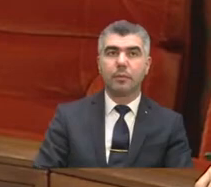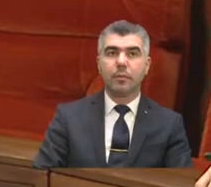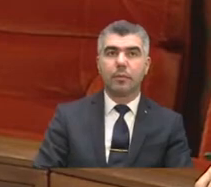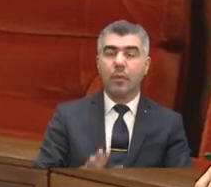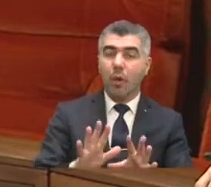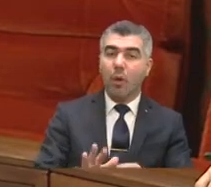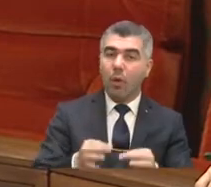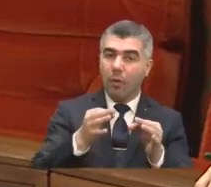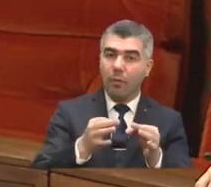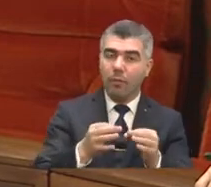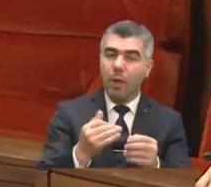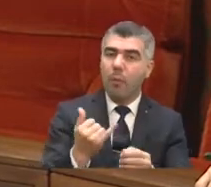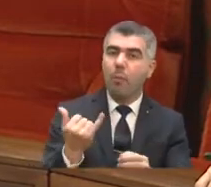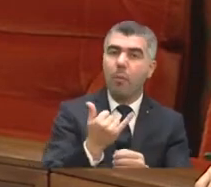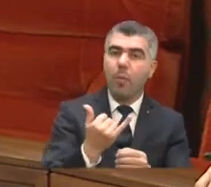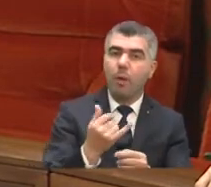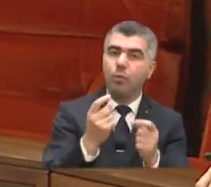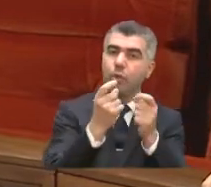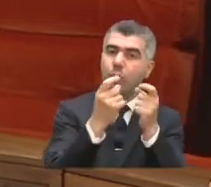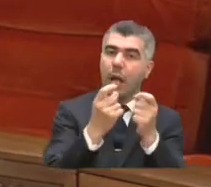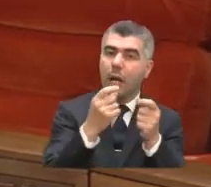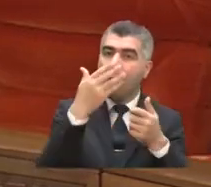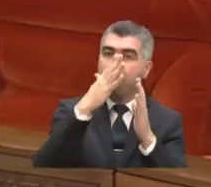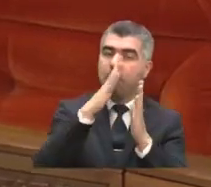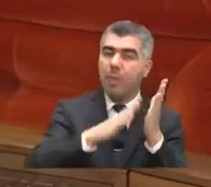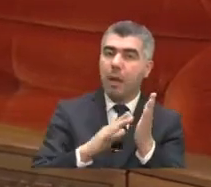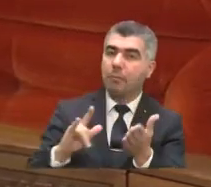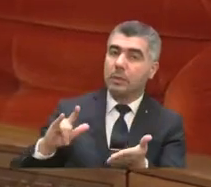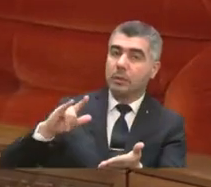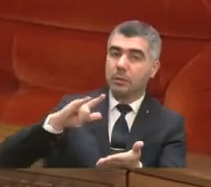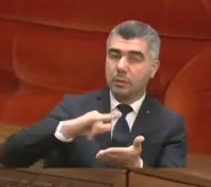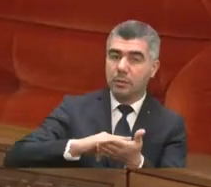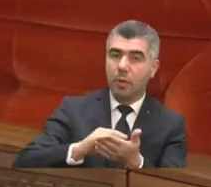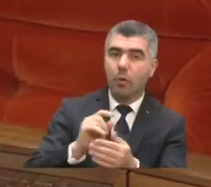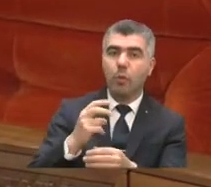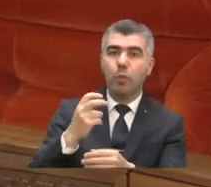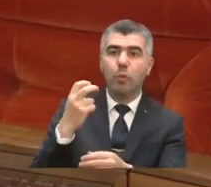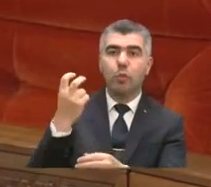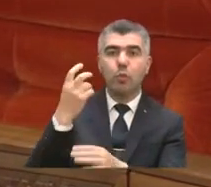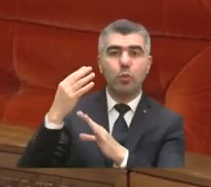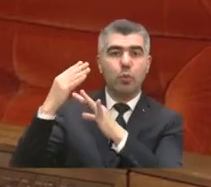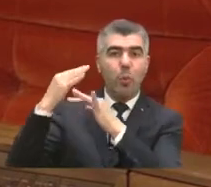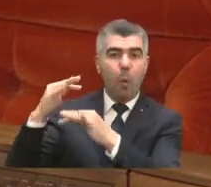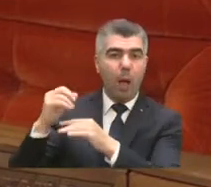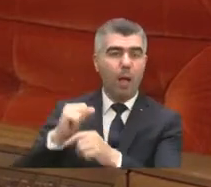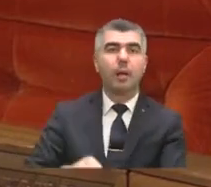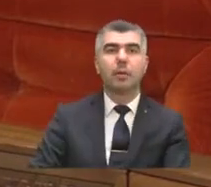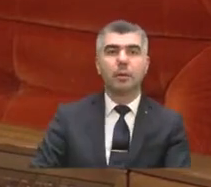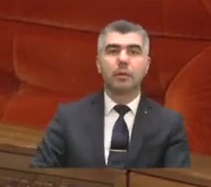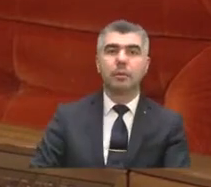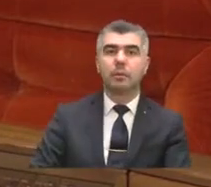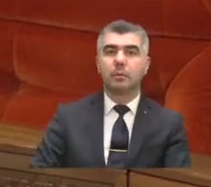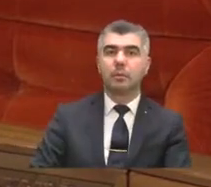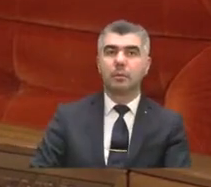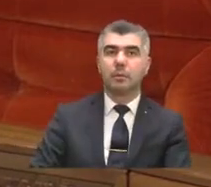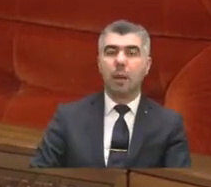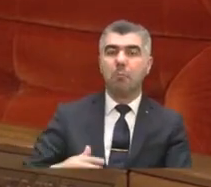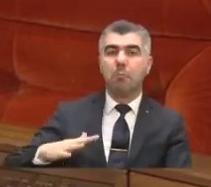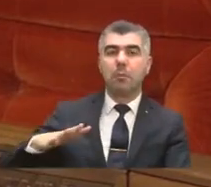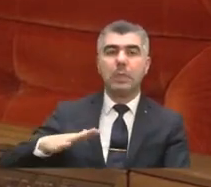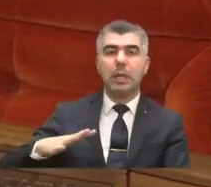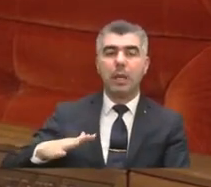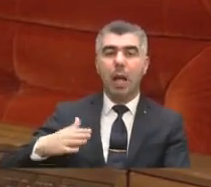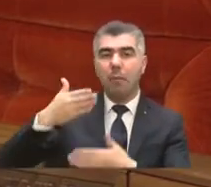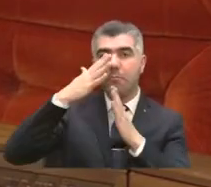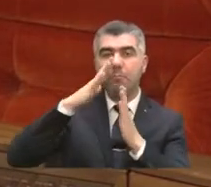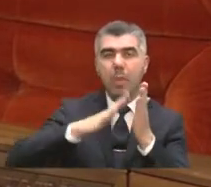الدور المهم اللي تتلعبه شركة الخطوط الملكية المغربية في نقل السياح، خاصة في المدن المغربية اللي